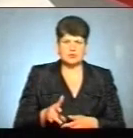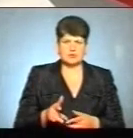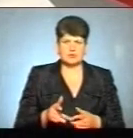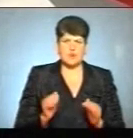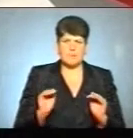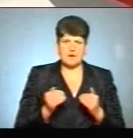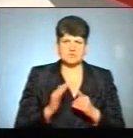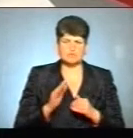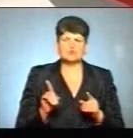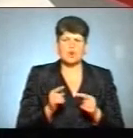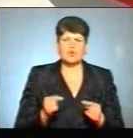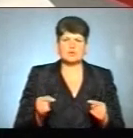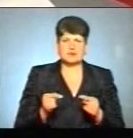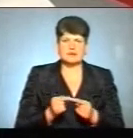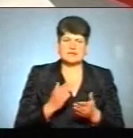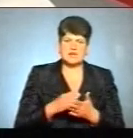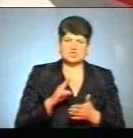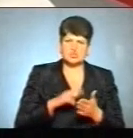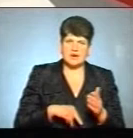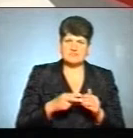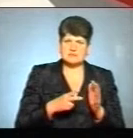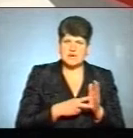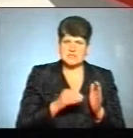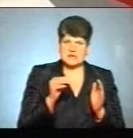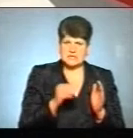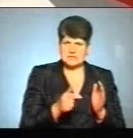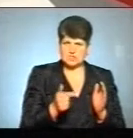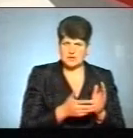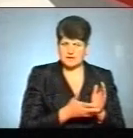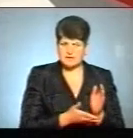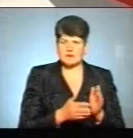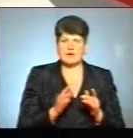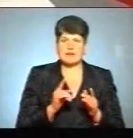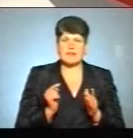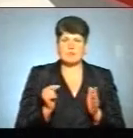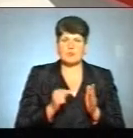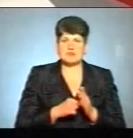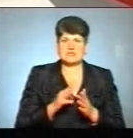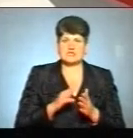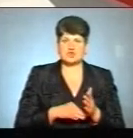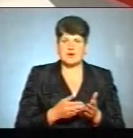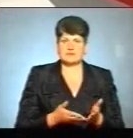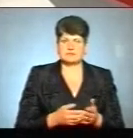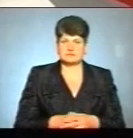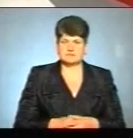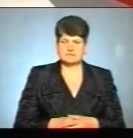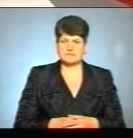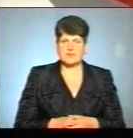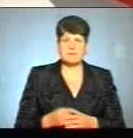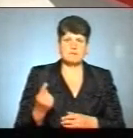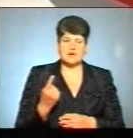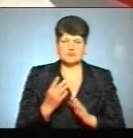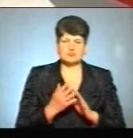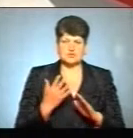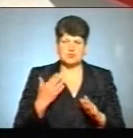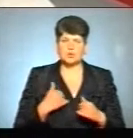що конкретно, тому що ми розуміємо, є штраф 17 тисяч, і так, як не попастися на цей штраф? Ну, дивіться, перш за все, дійсно,